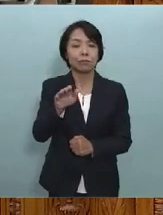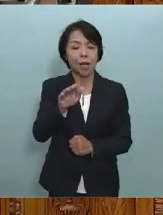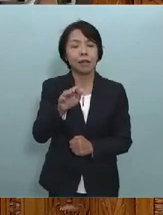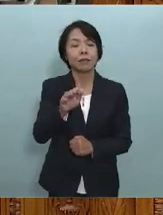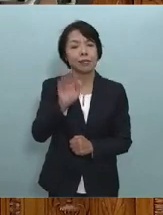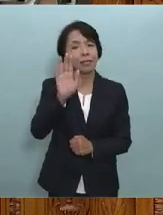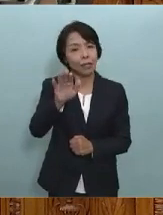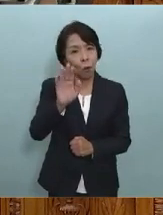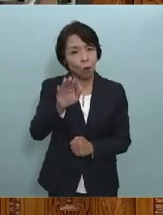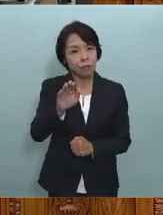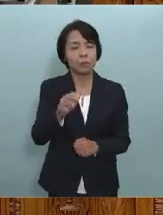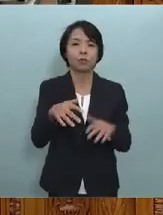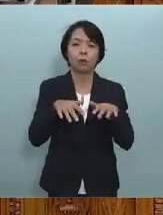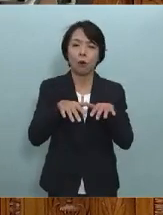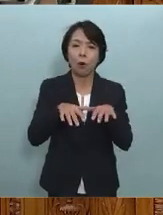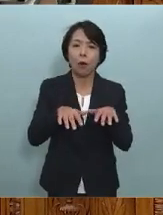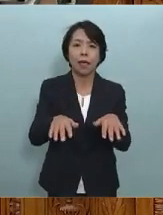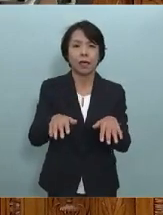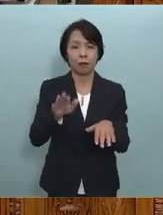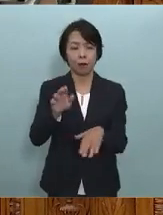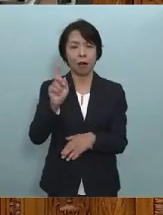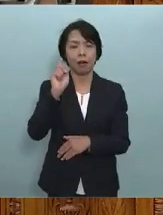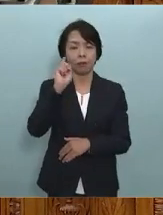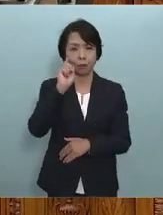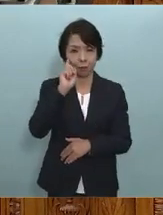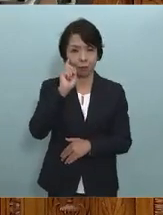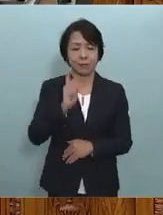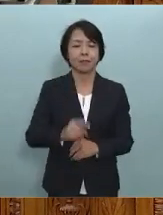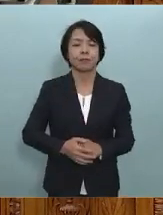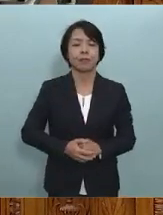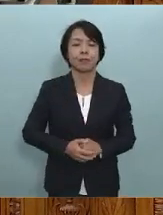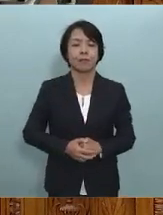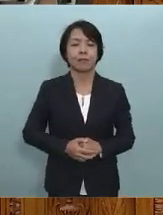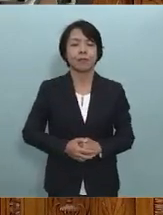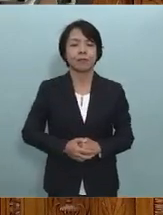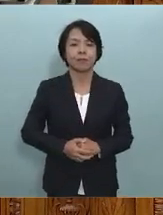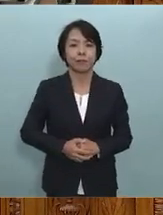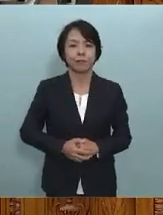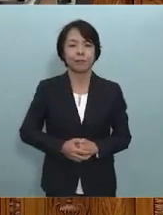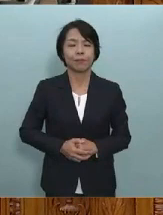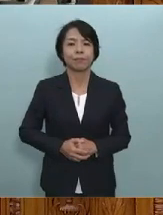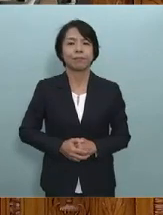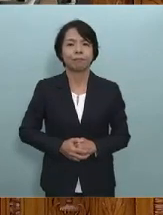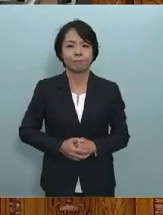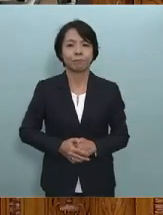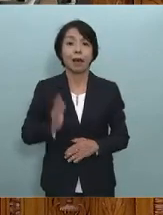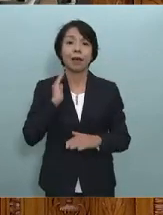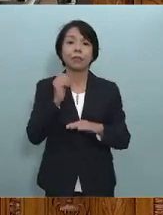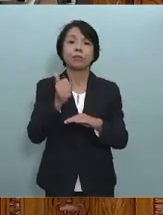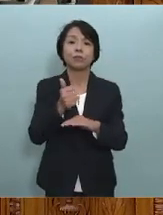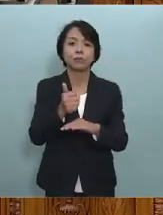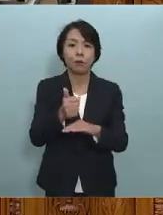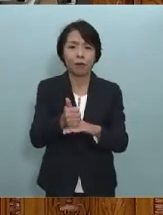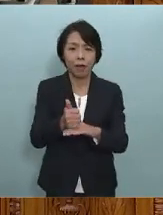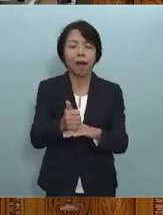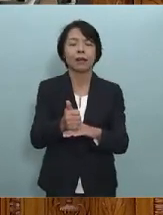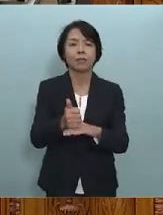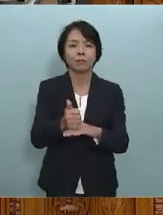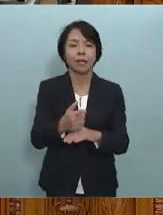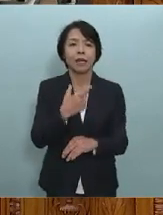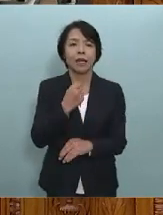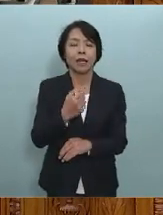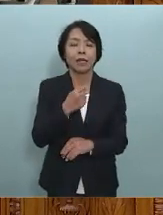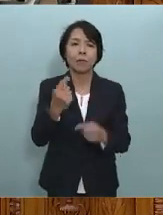も影響を及ぼすことが期待されます総理がが希望の大学